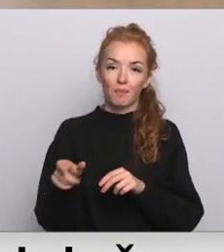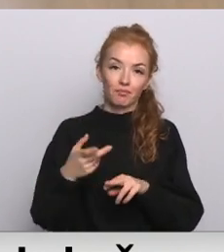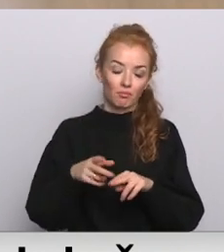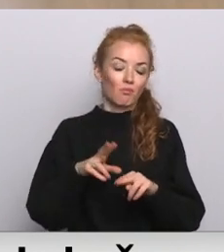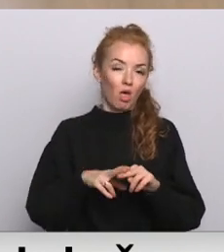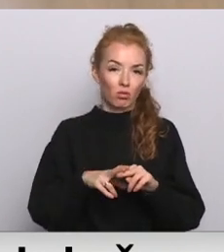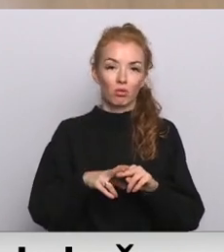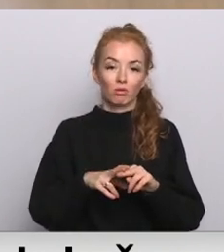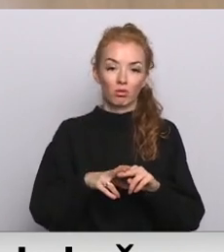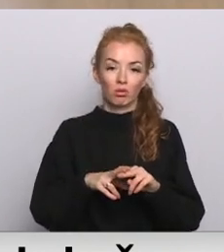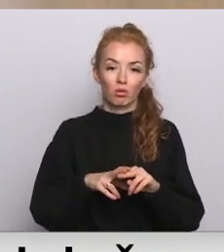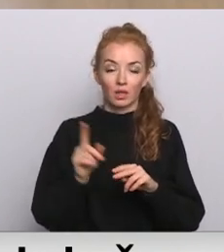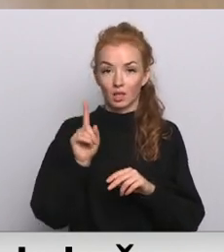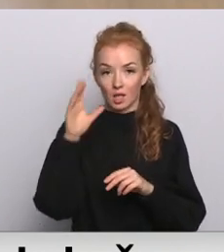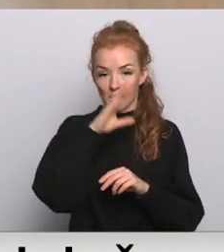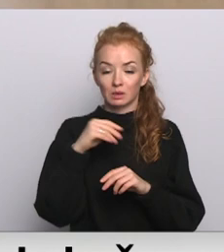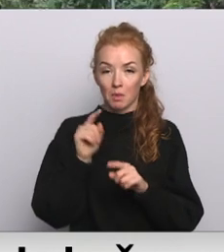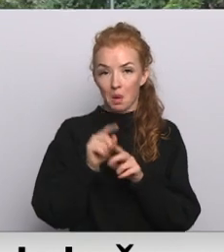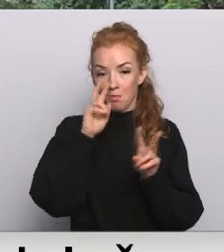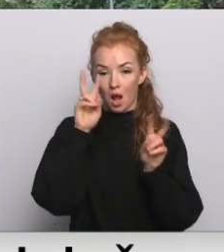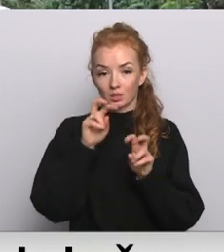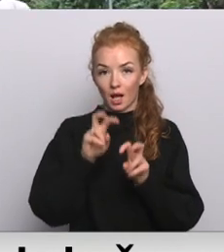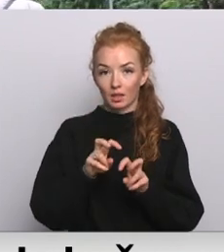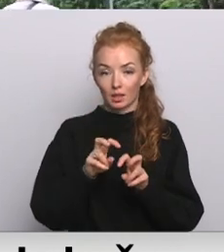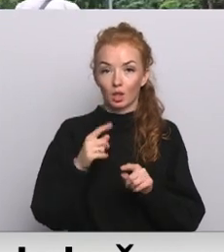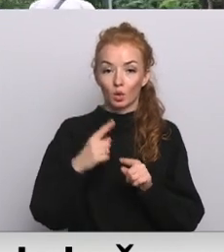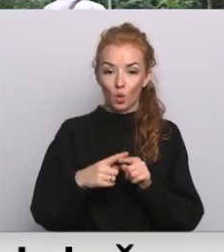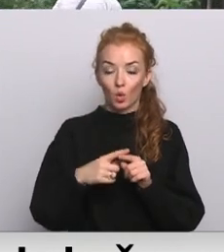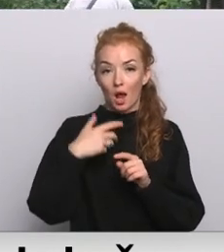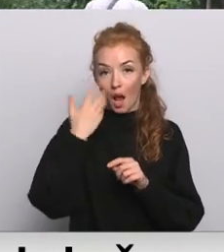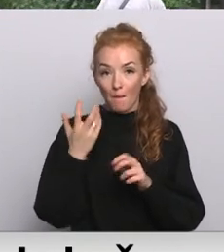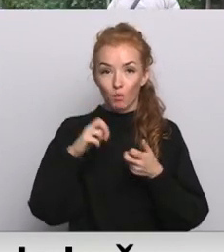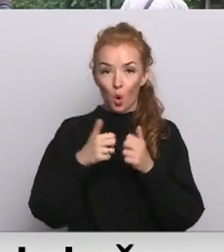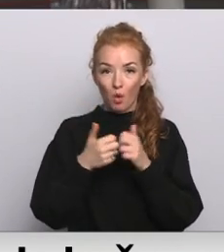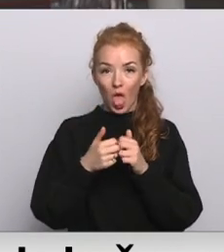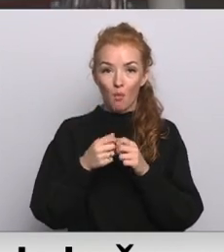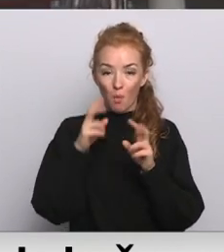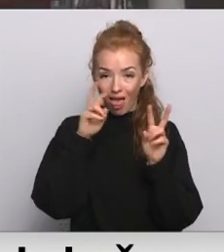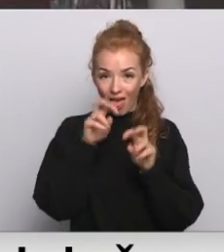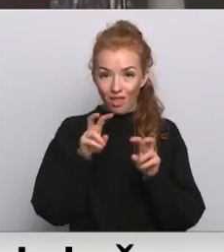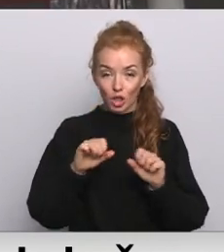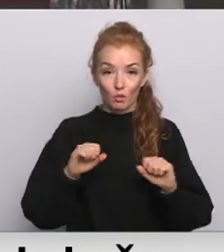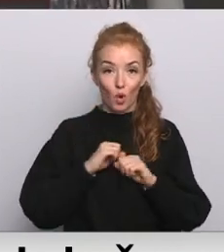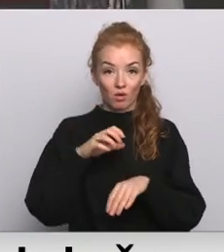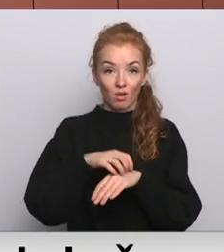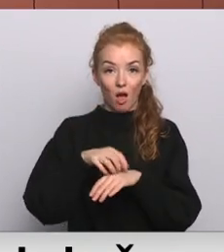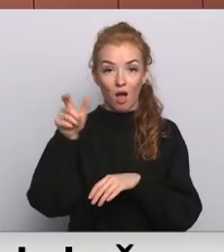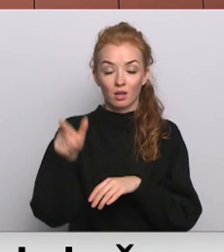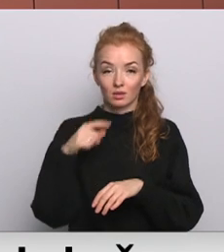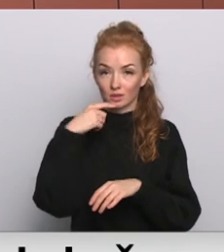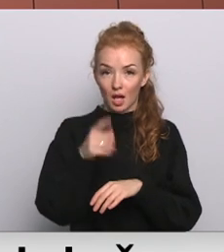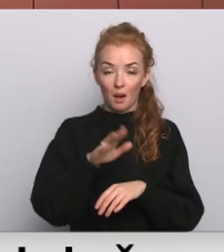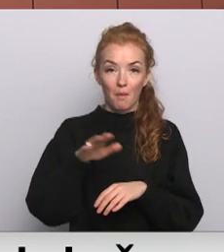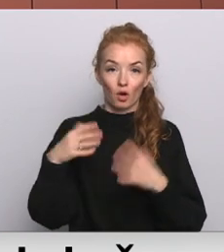tad noteikti ir iespējams pārskatīt viņas. Kamēr problēma no dienesta vēl tiek apzināta, sporta ārsti norāda, ka bērnu